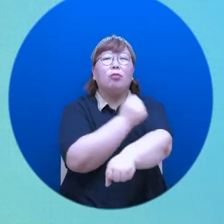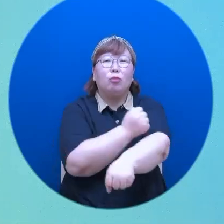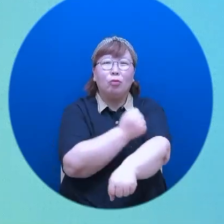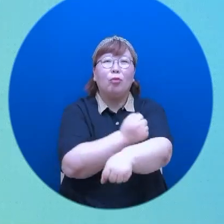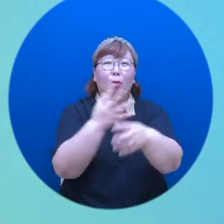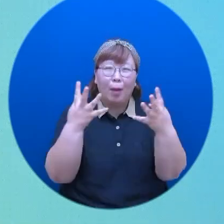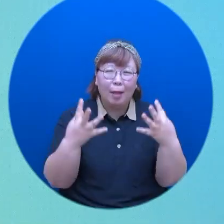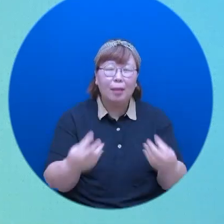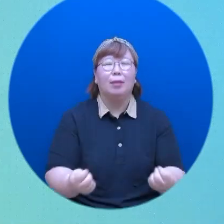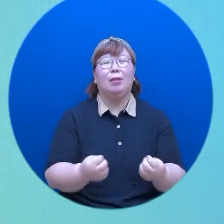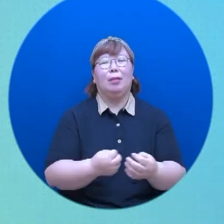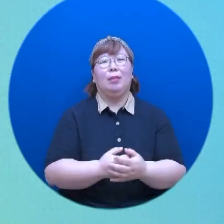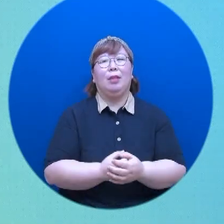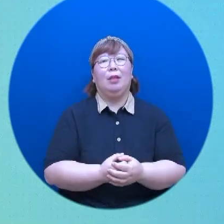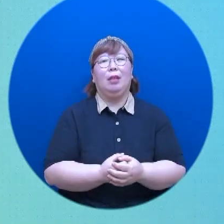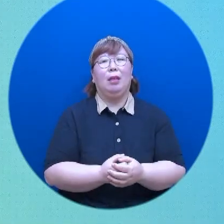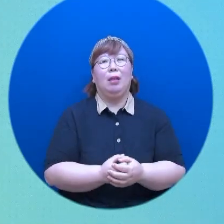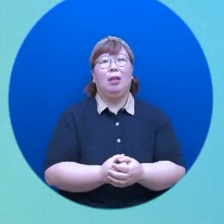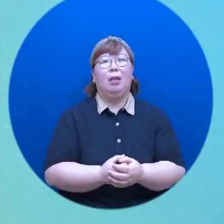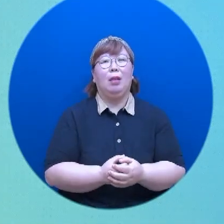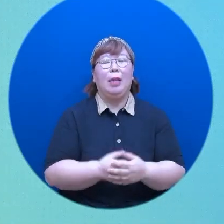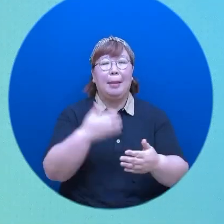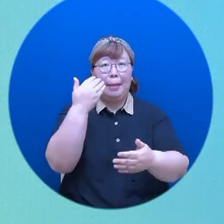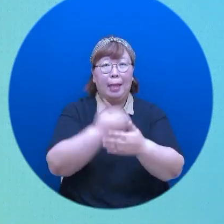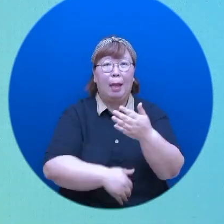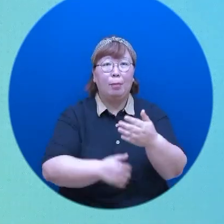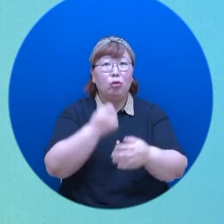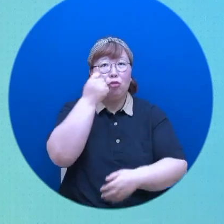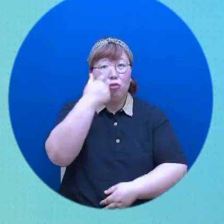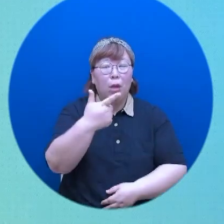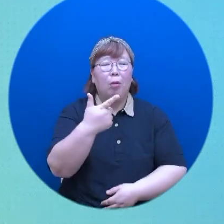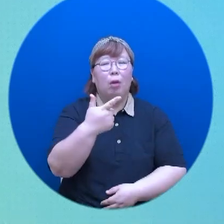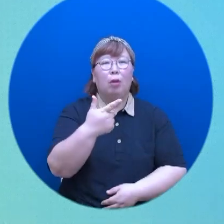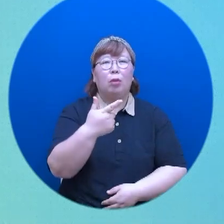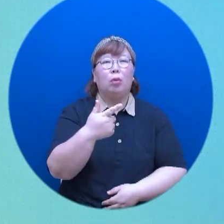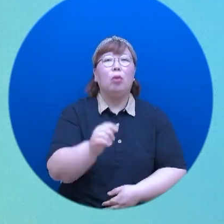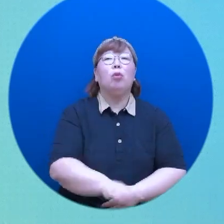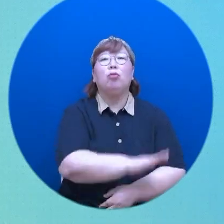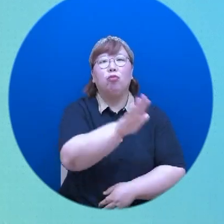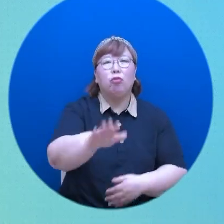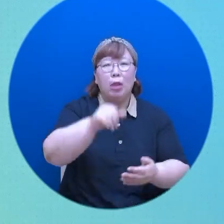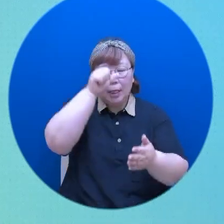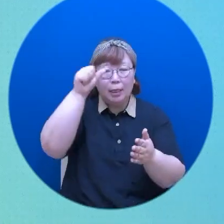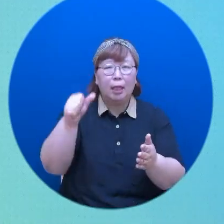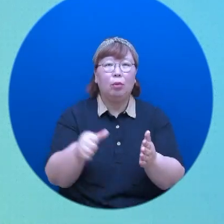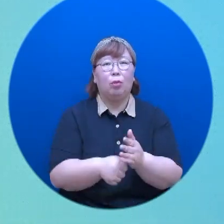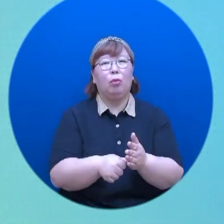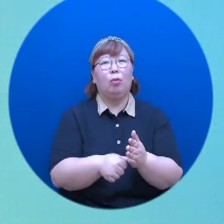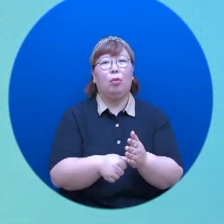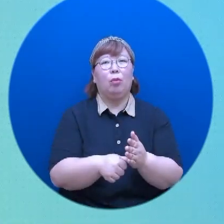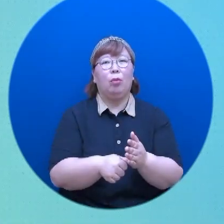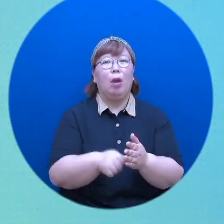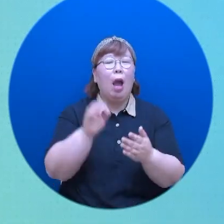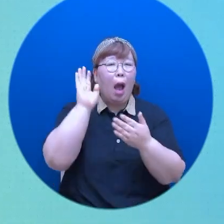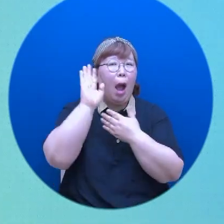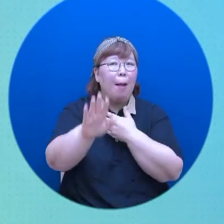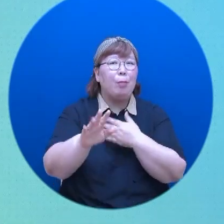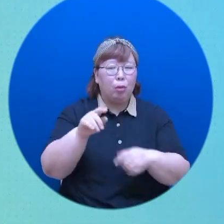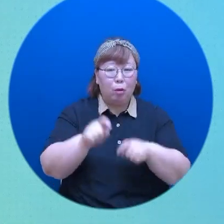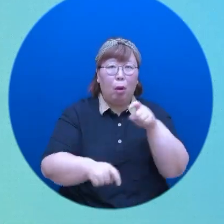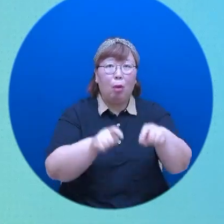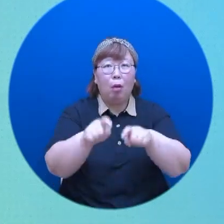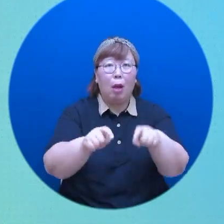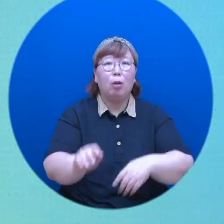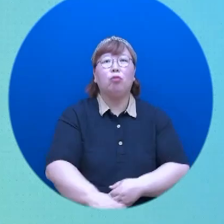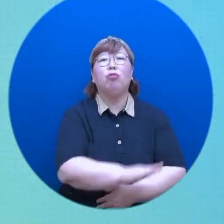많으셨습니다. 올 남은 한 해도 우리의 인생도, 그리고 앞으로 걸어갈 우리